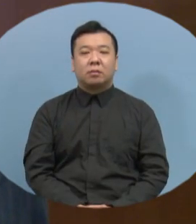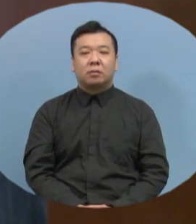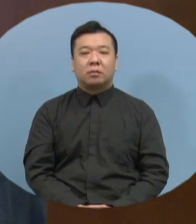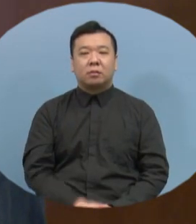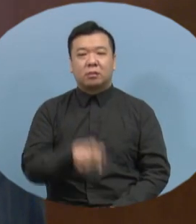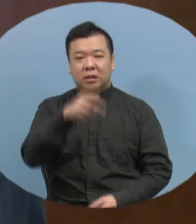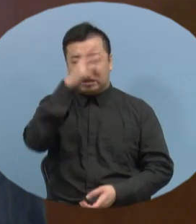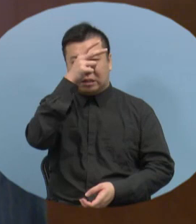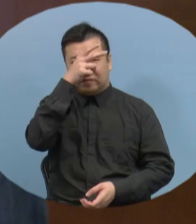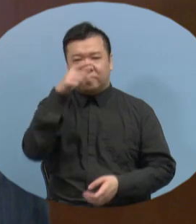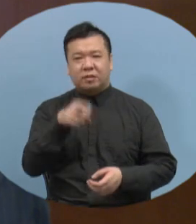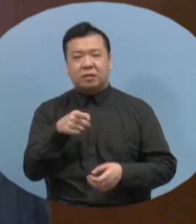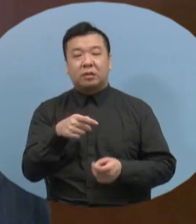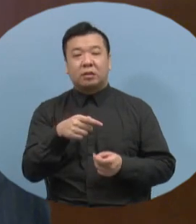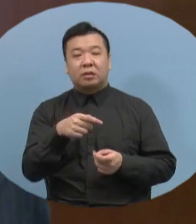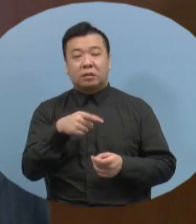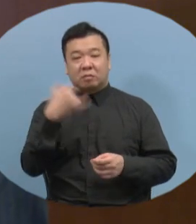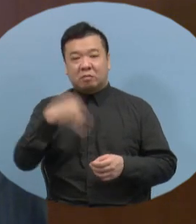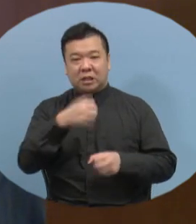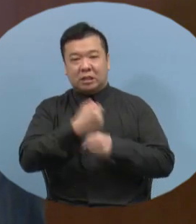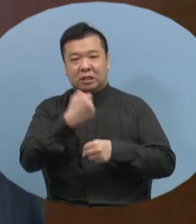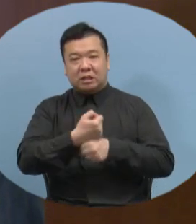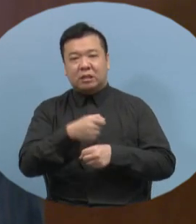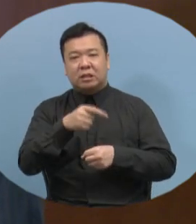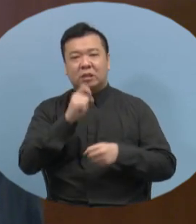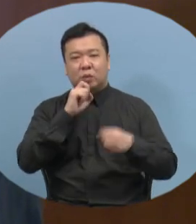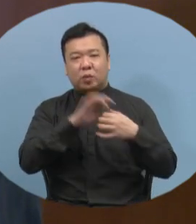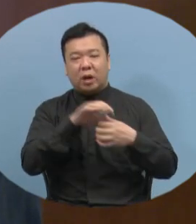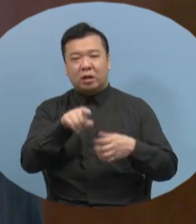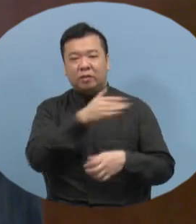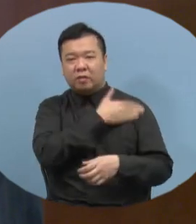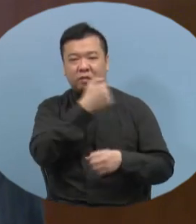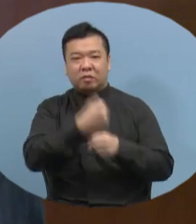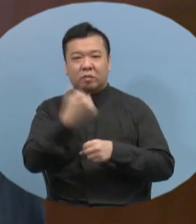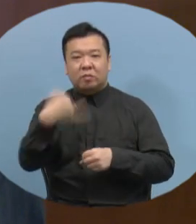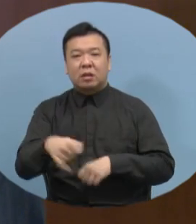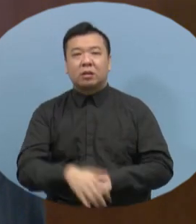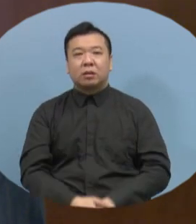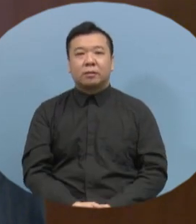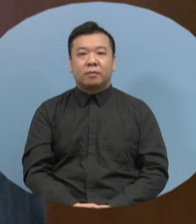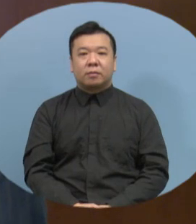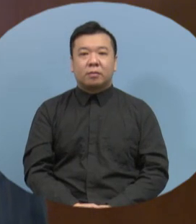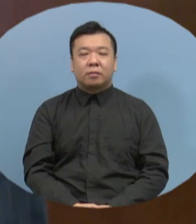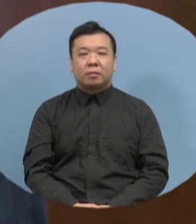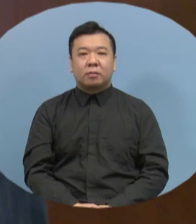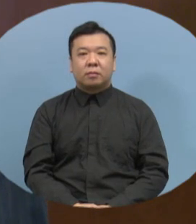令到特區政府不能夠履行它的職能。